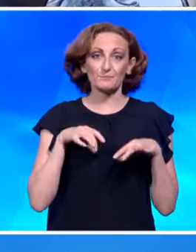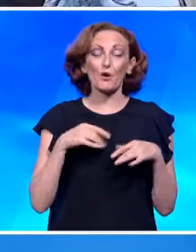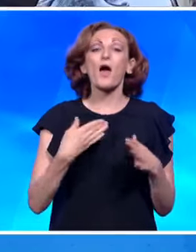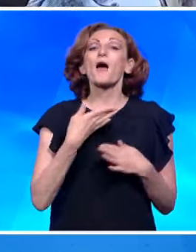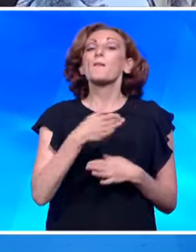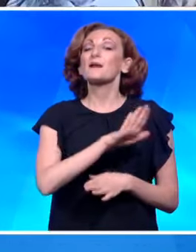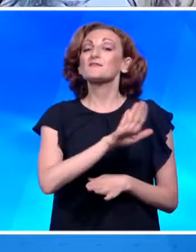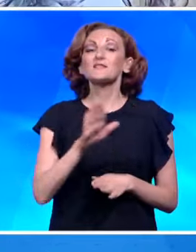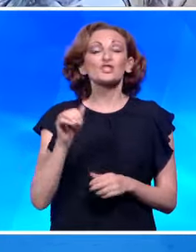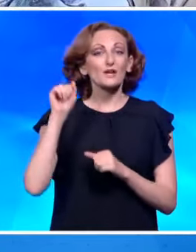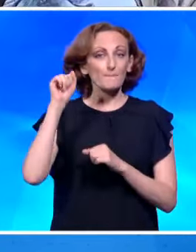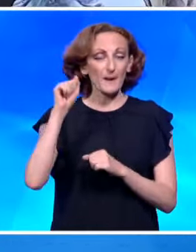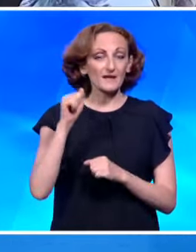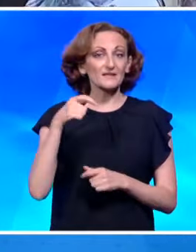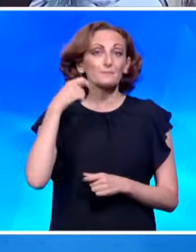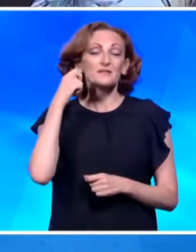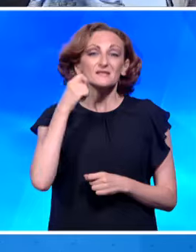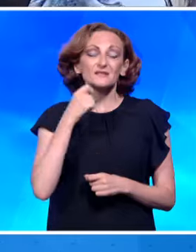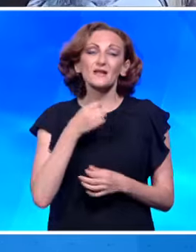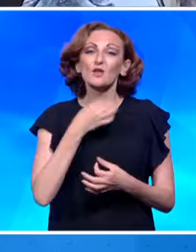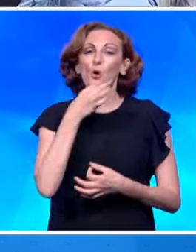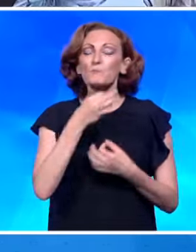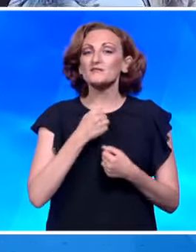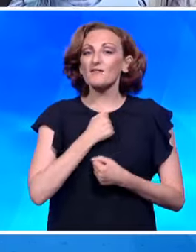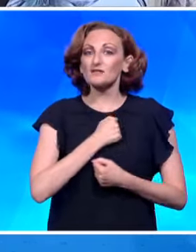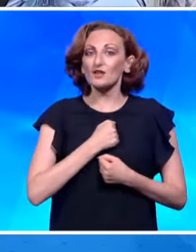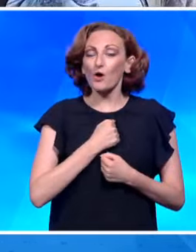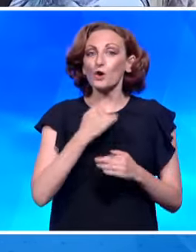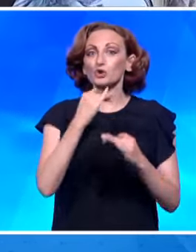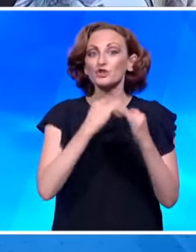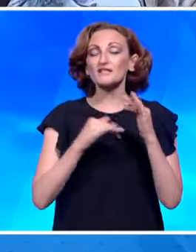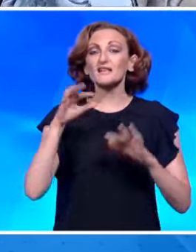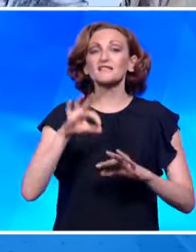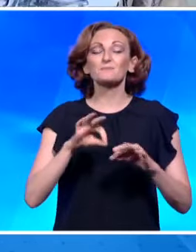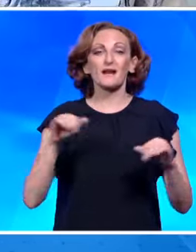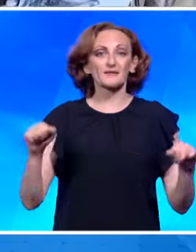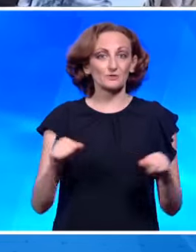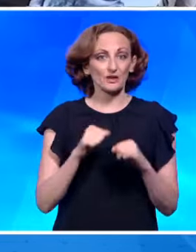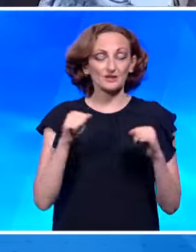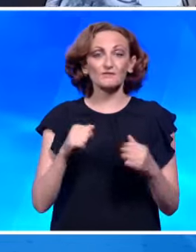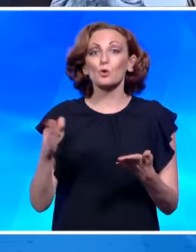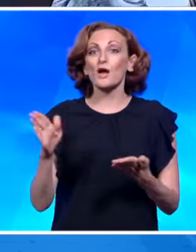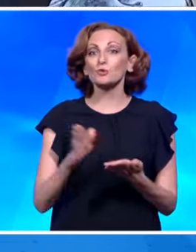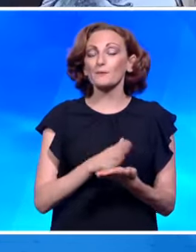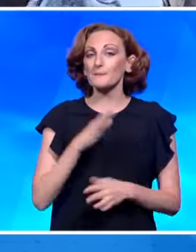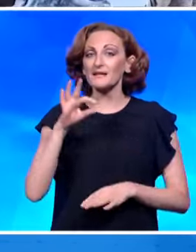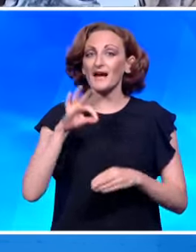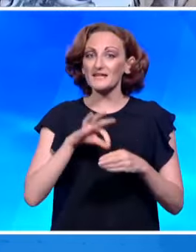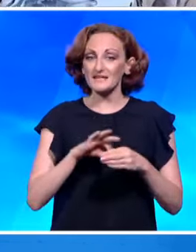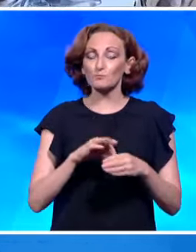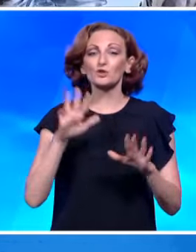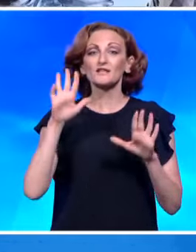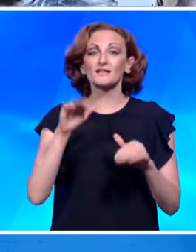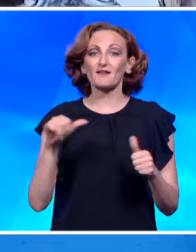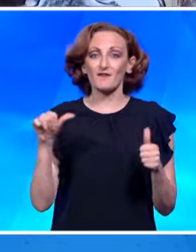глава изрази тревога от рекордно ниската избирателна активност, при която преминаха изборите на 9 юни. А